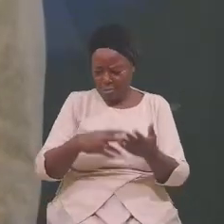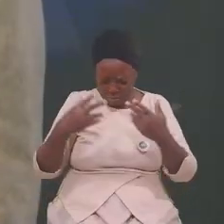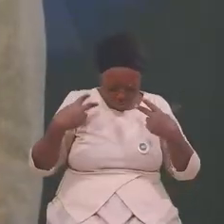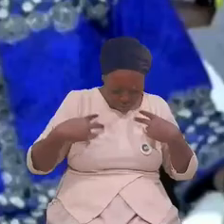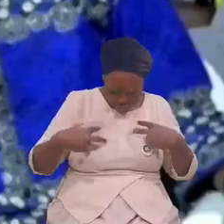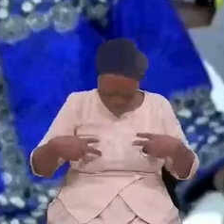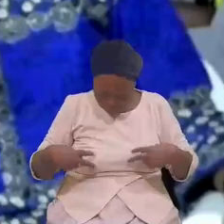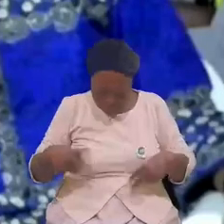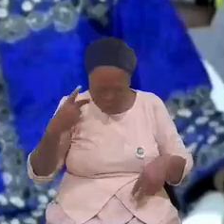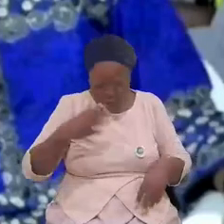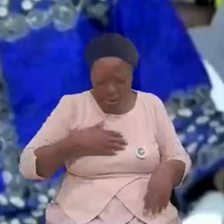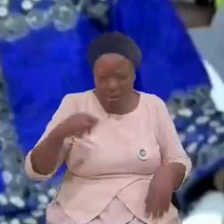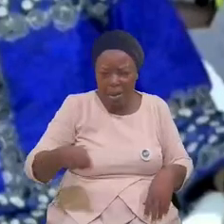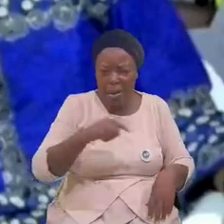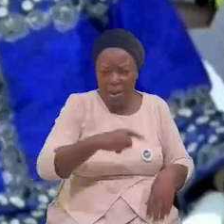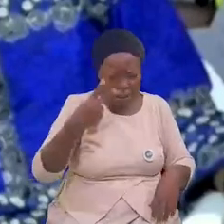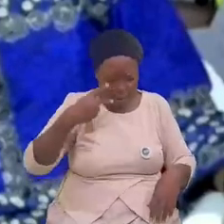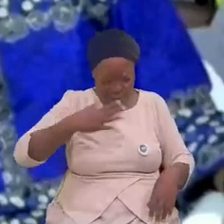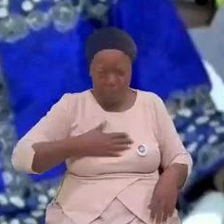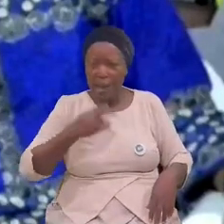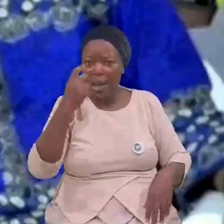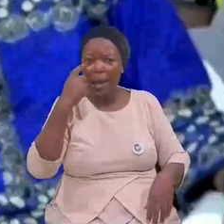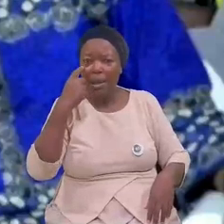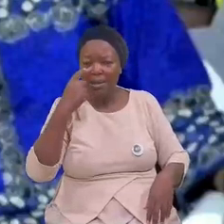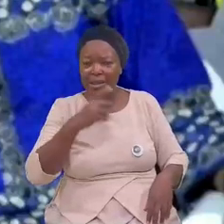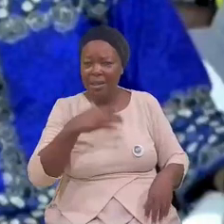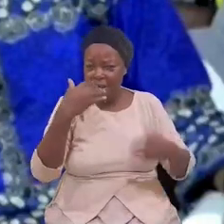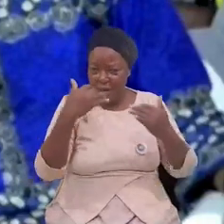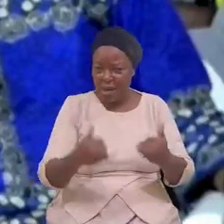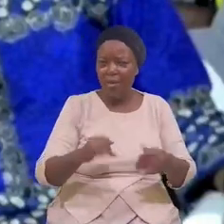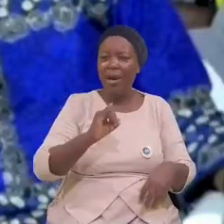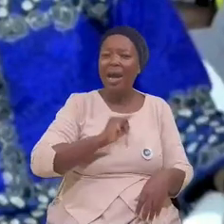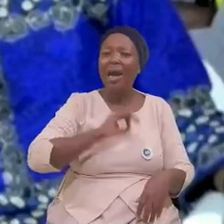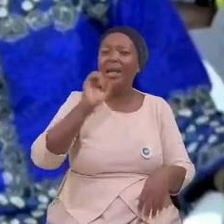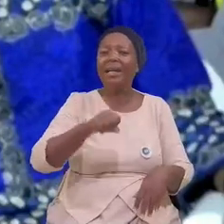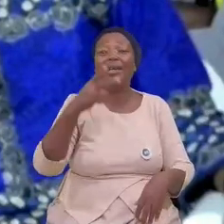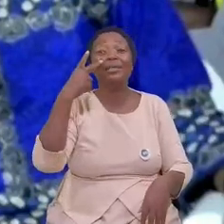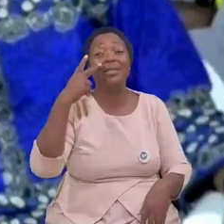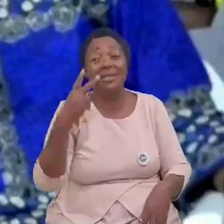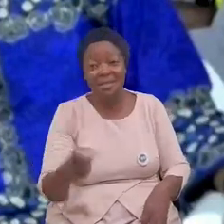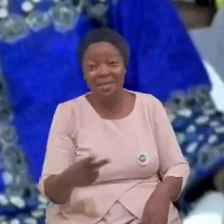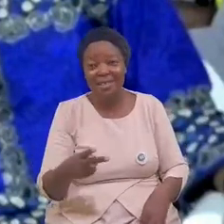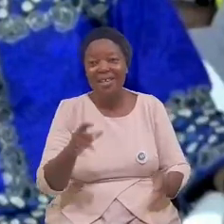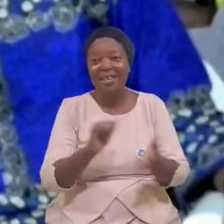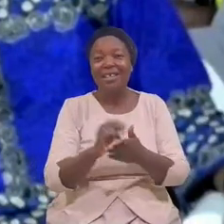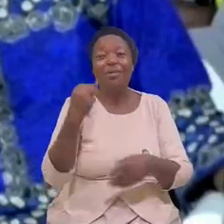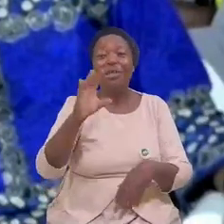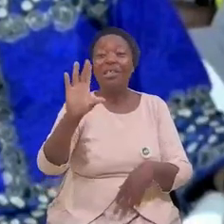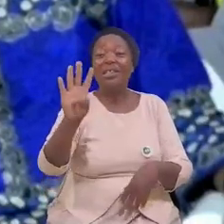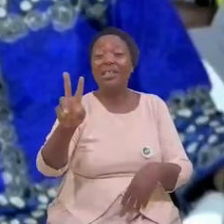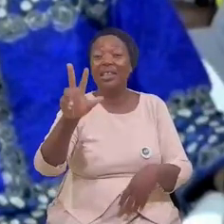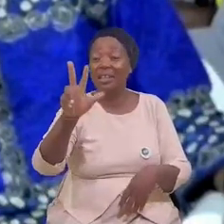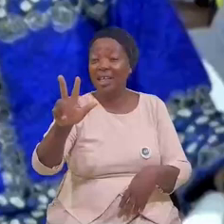pieds. Regardez mes yeux. Maintenant, je peux voir. C'était il y a de